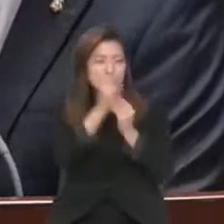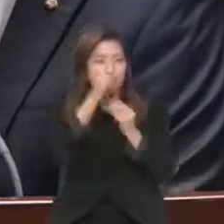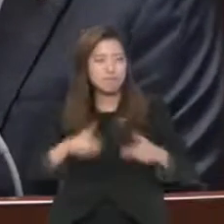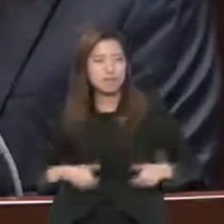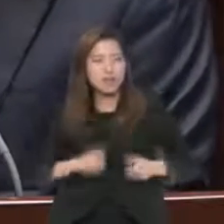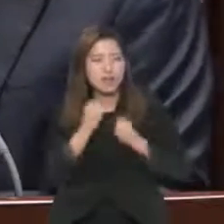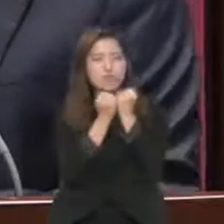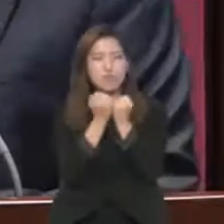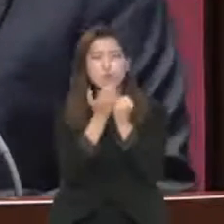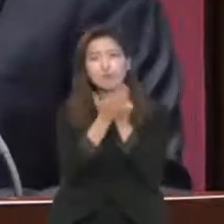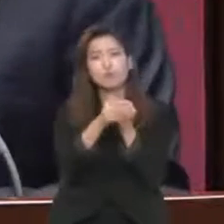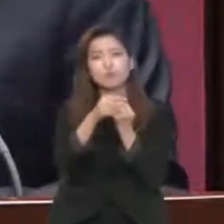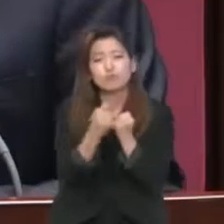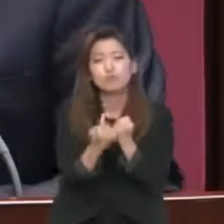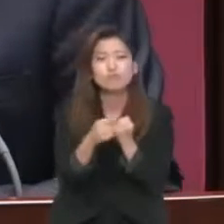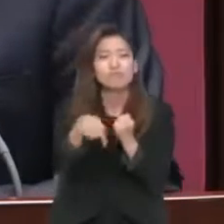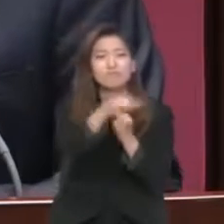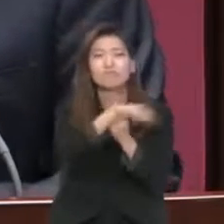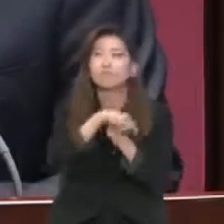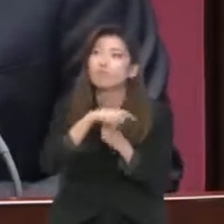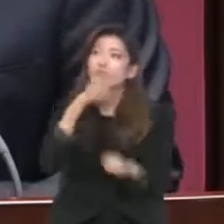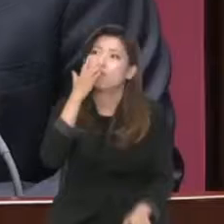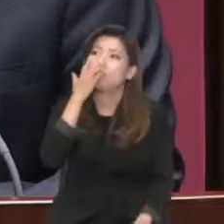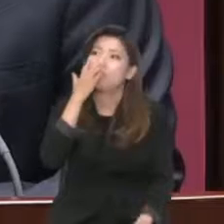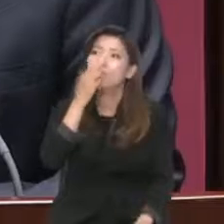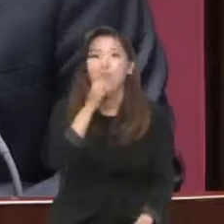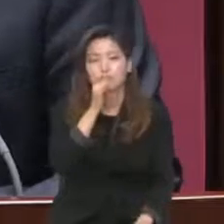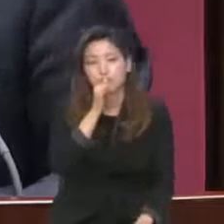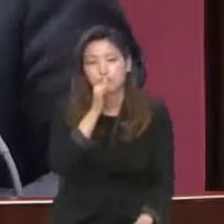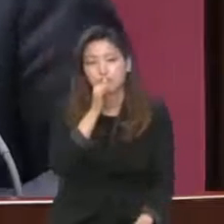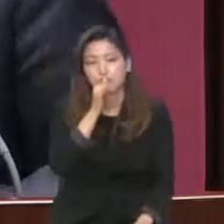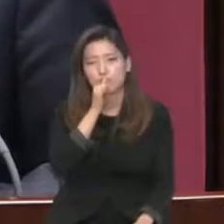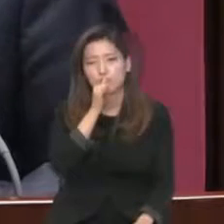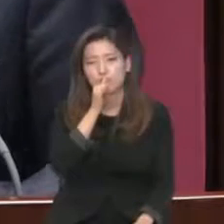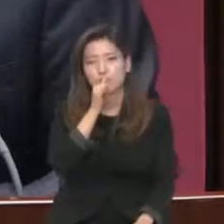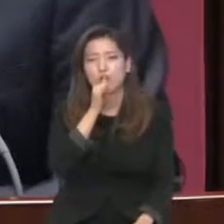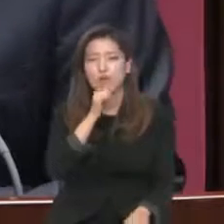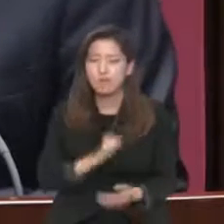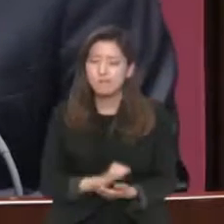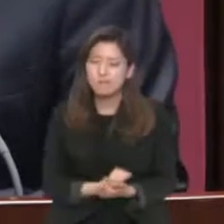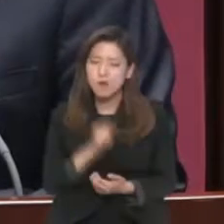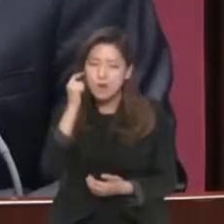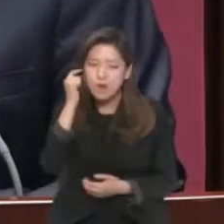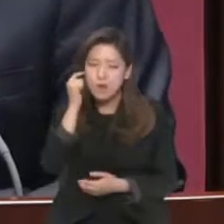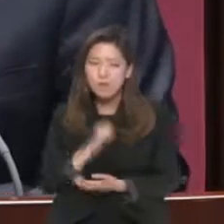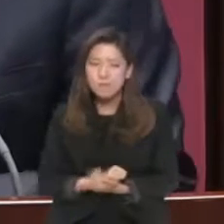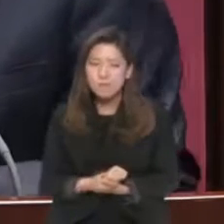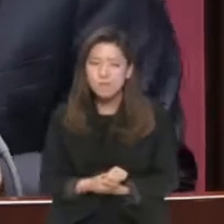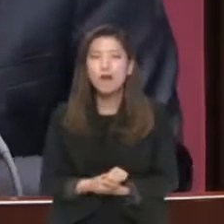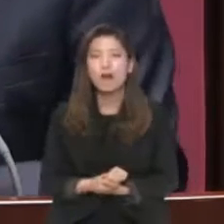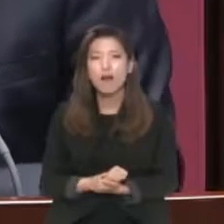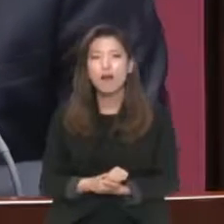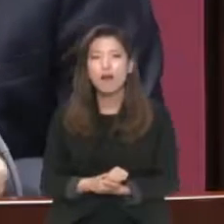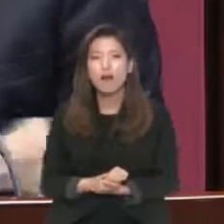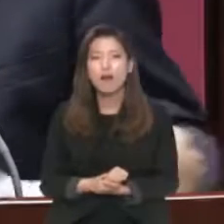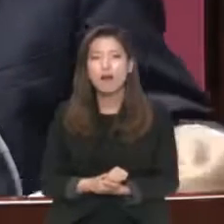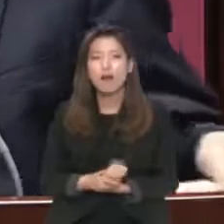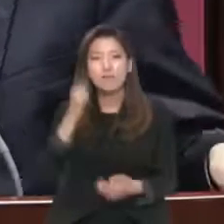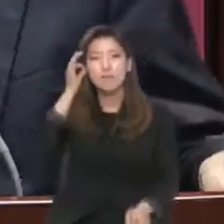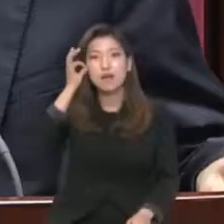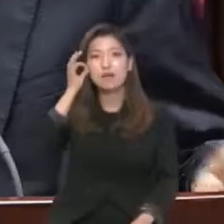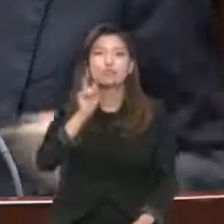생각됩니다. 왜일까 저는 고민을 했는데 이 제가 갖고 있는 문제식 두 가지를 장관님과 좀 나누고 싶습니다.